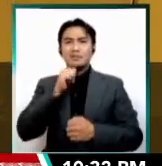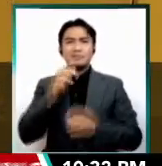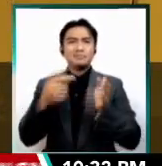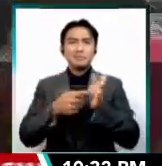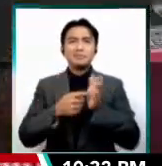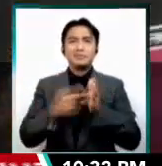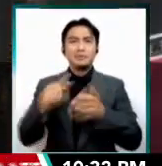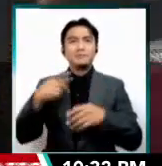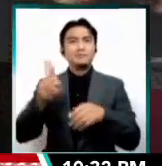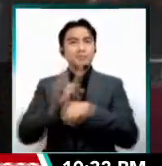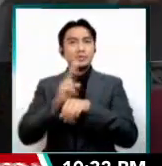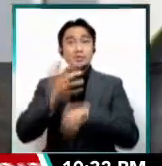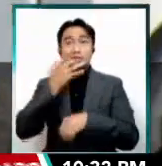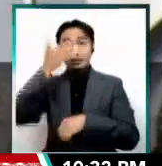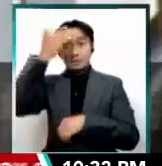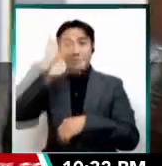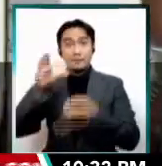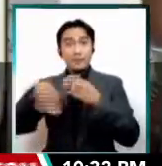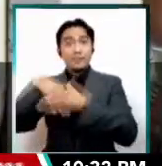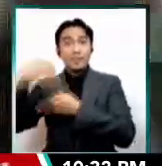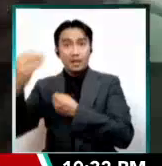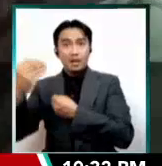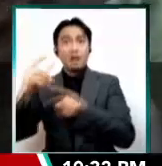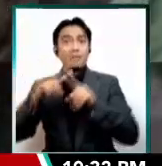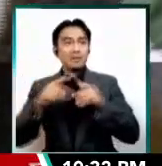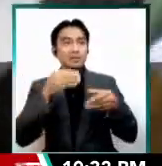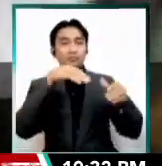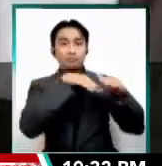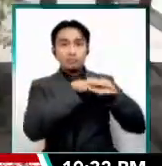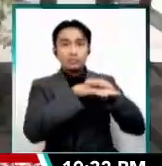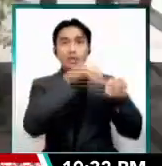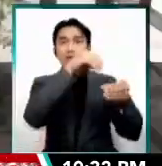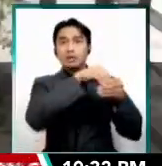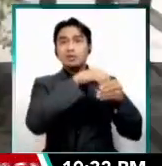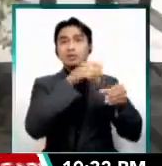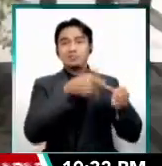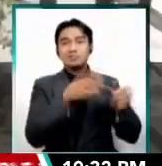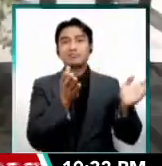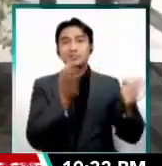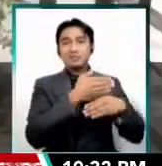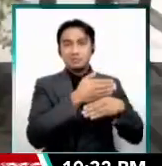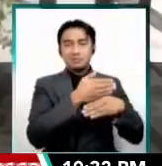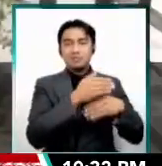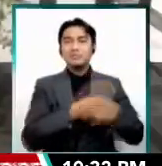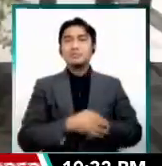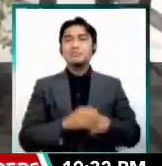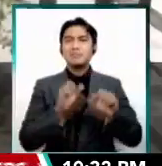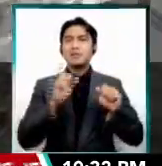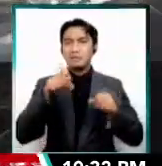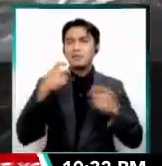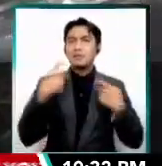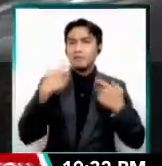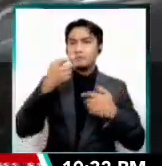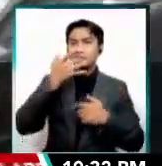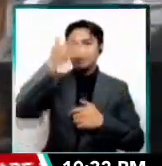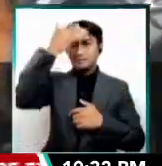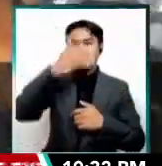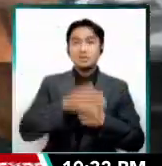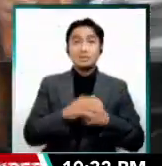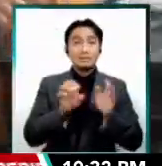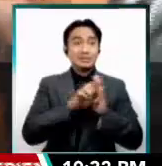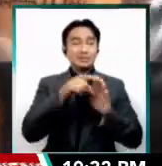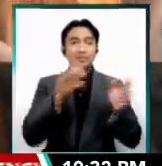shield sa outdoor areas pero kailangan pa rin ito sa tinatawag na 3Cs. Ito yung mga lugar na closed o